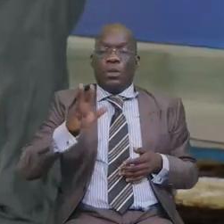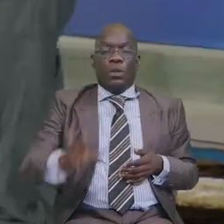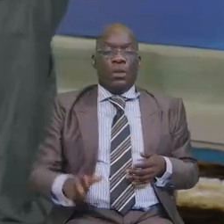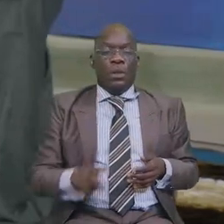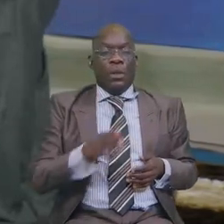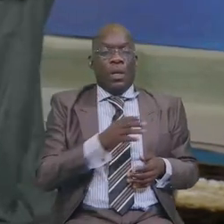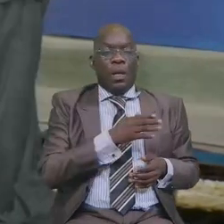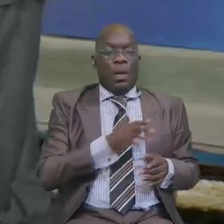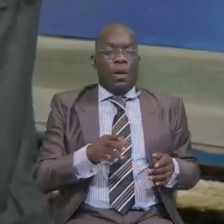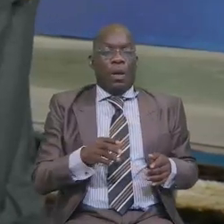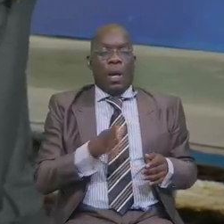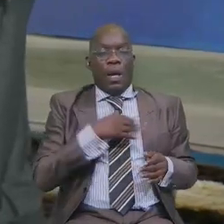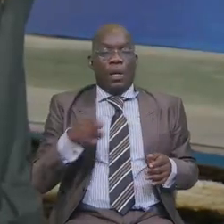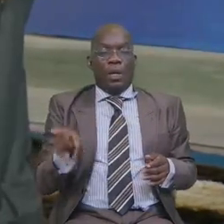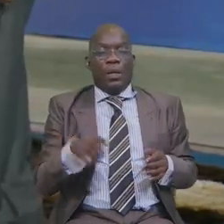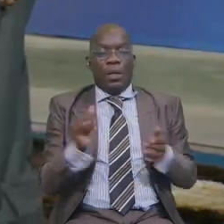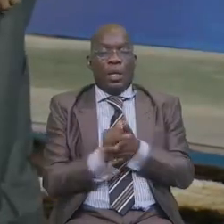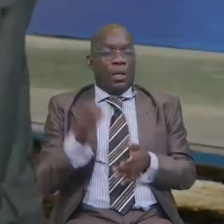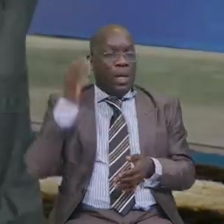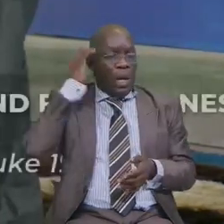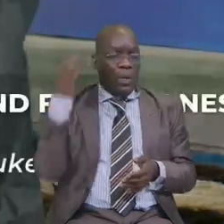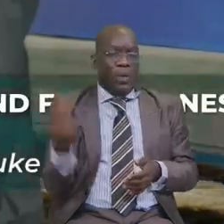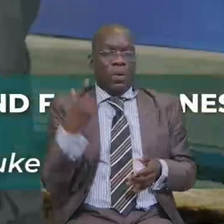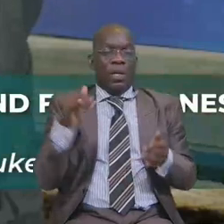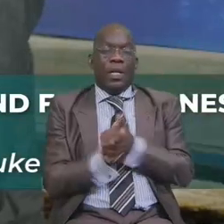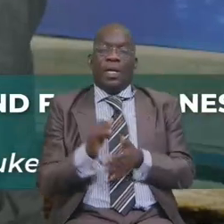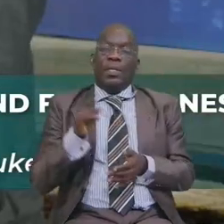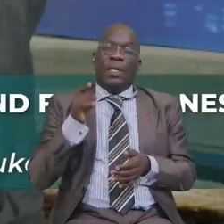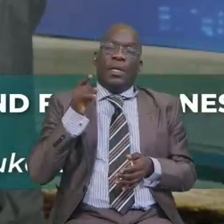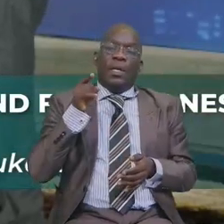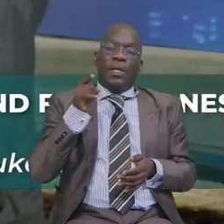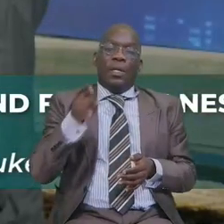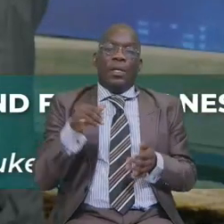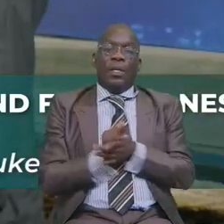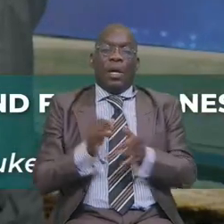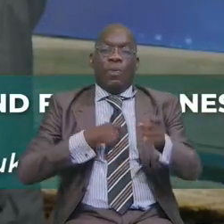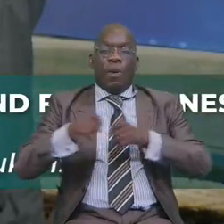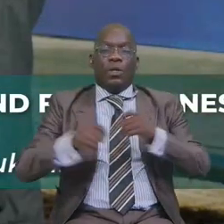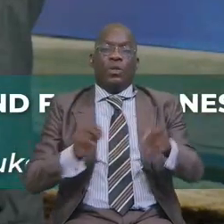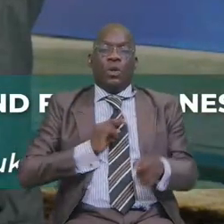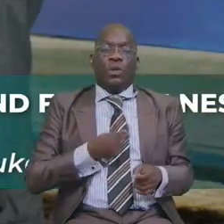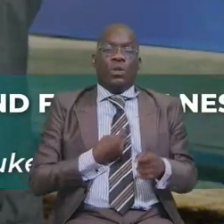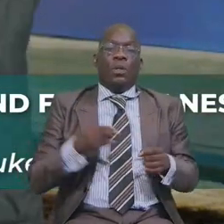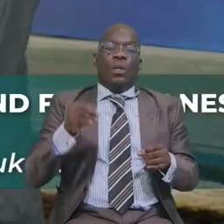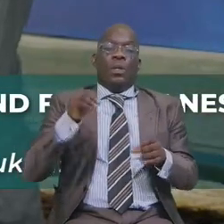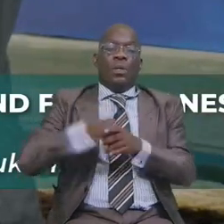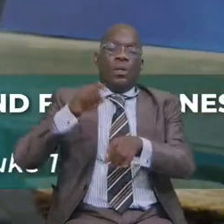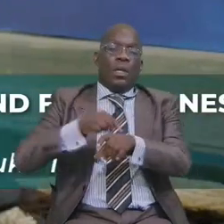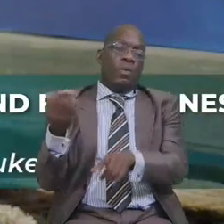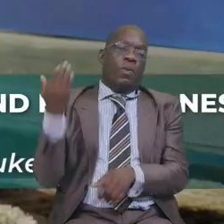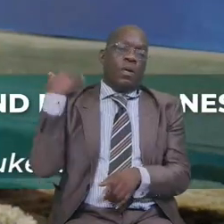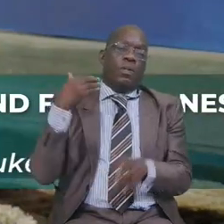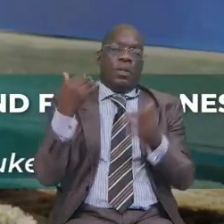avaient entendu dire, celui qui autrefois nous persécutait annonce maintenant la foi